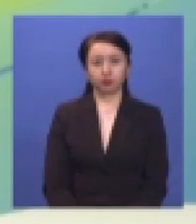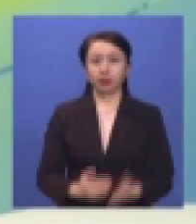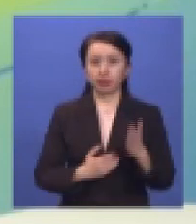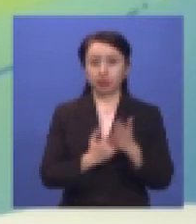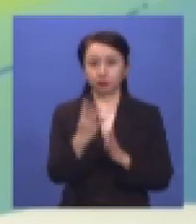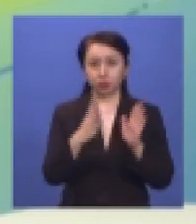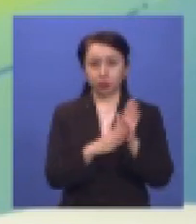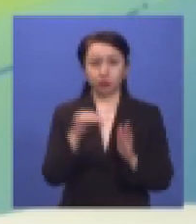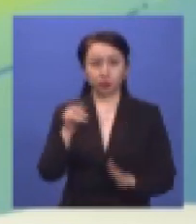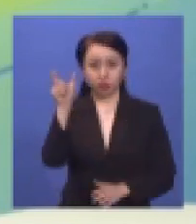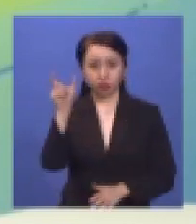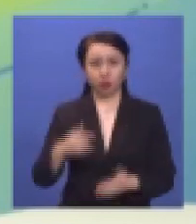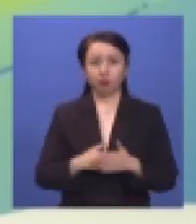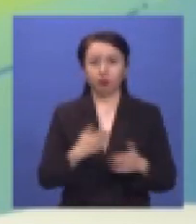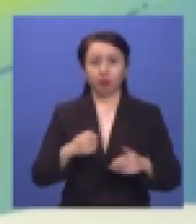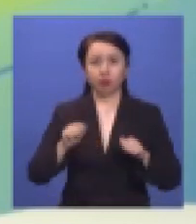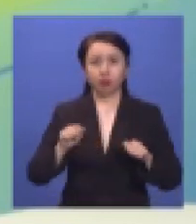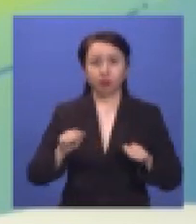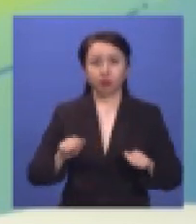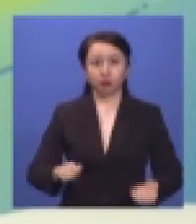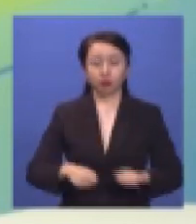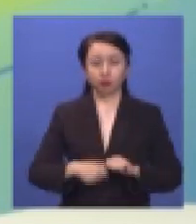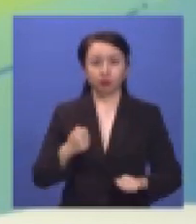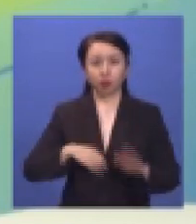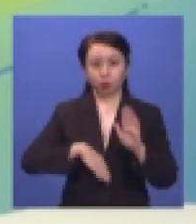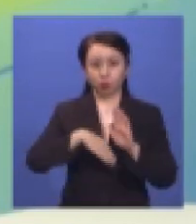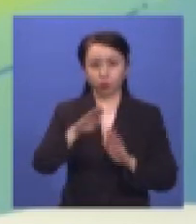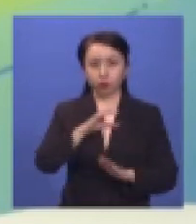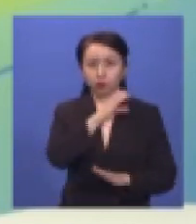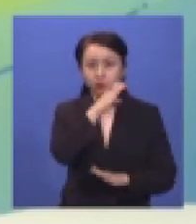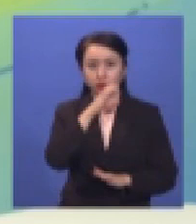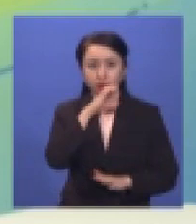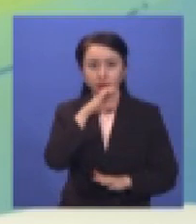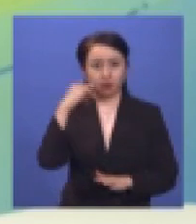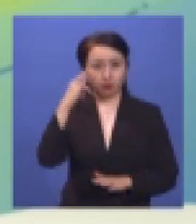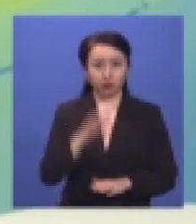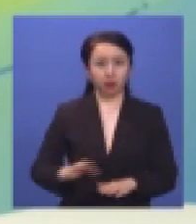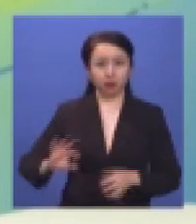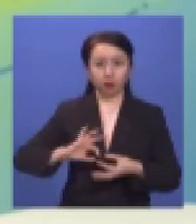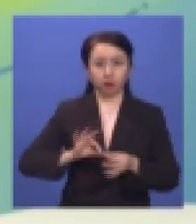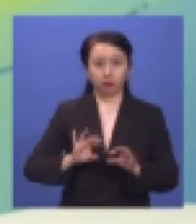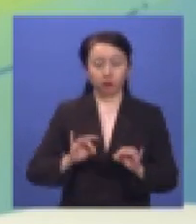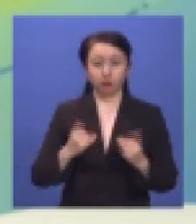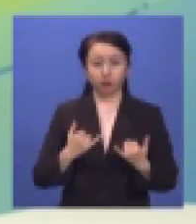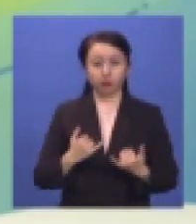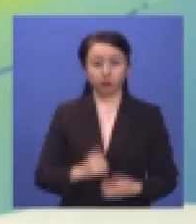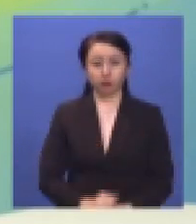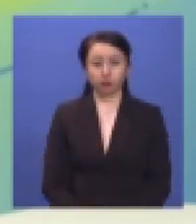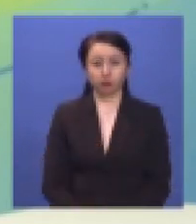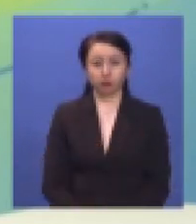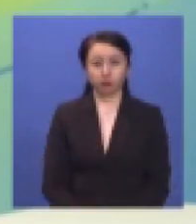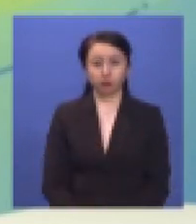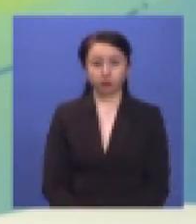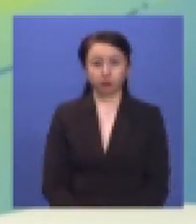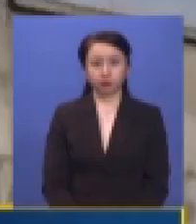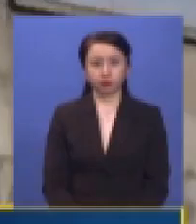Свыше 9 тысяч человек предупреждены за нарушение правил благоустройства в Северном Казахстане. Подробности в материале пресс-службы областного